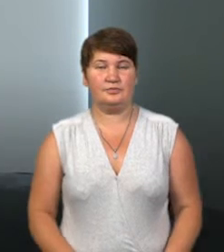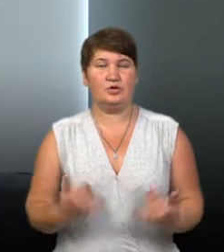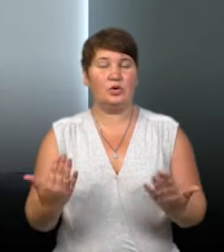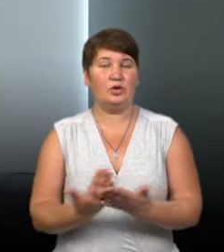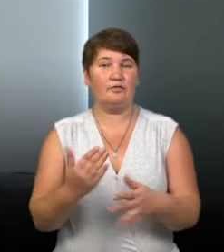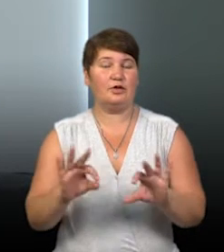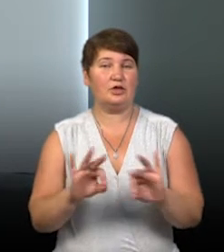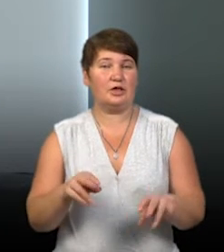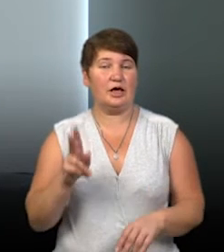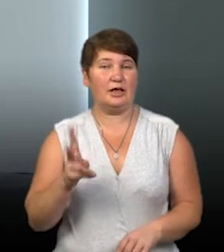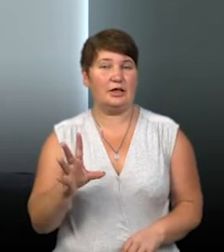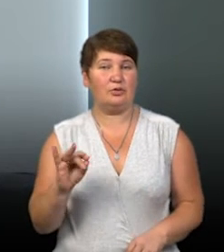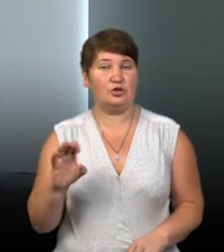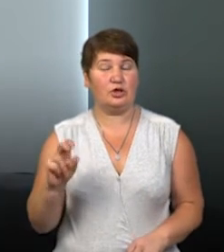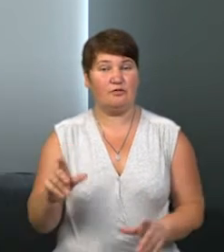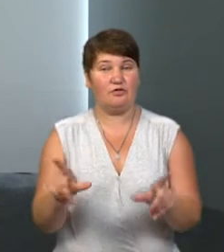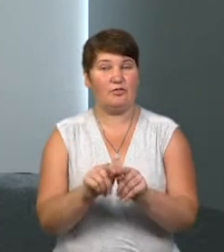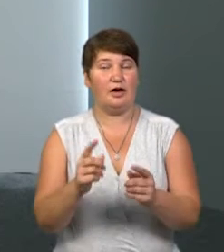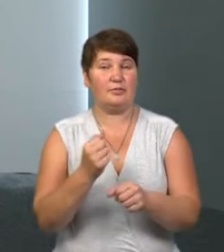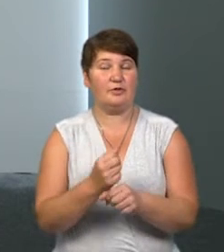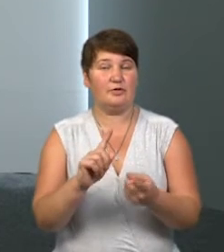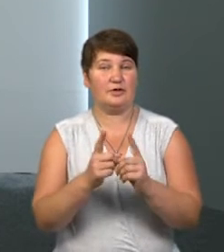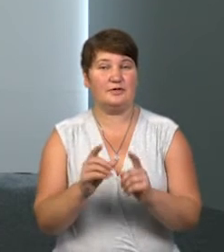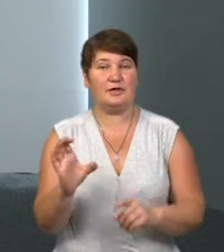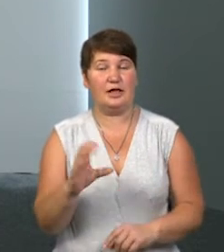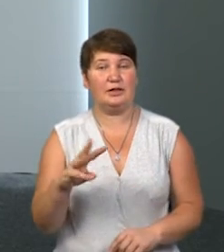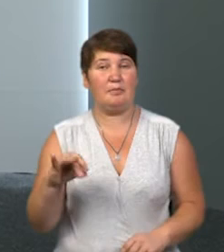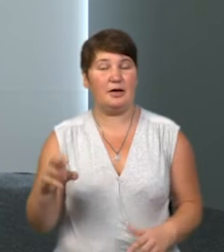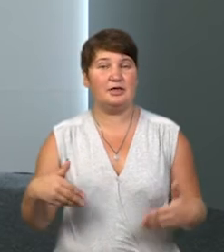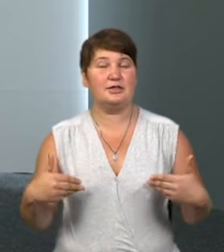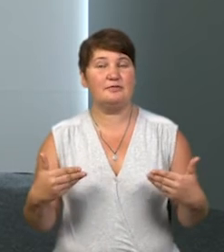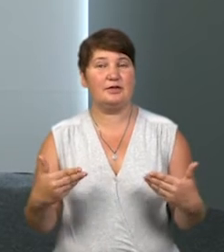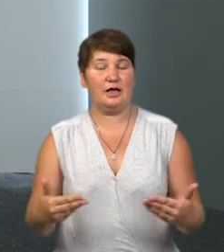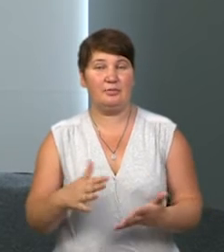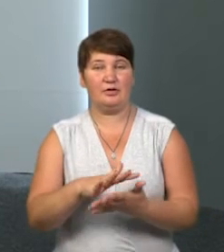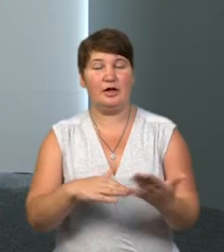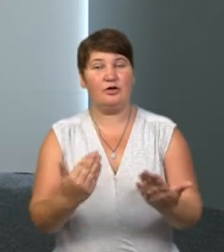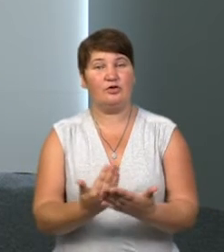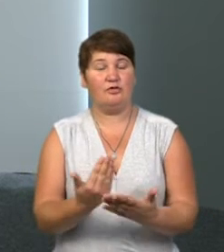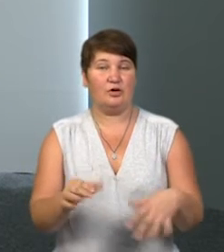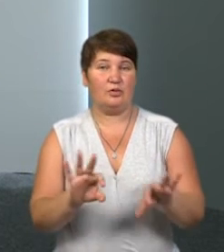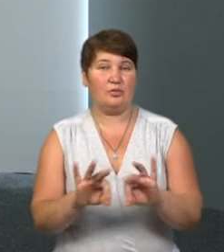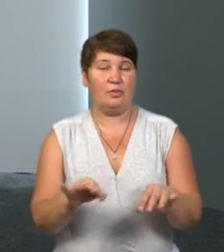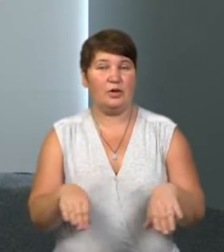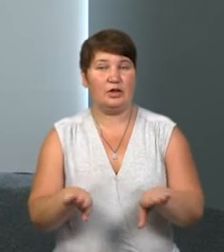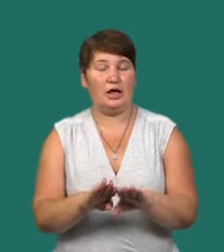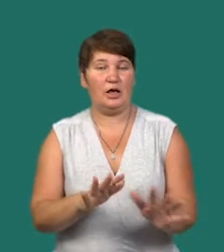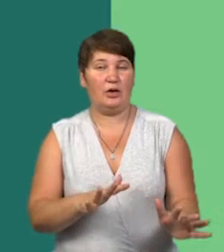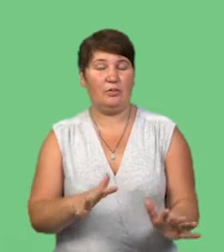У студії Каріна Борисевич. У парі зі мною працюватиме Світлана Магас. Вітаємо. Далі у випуску розповідаємо про такі